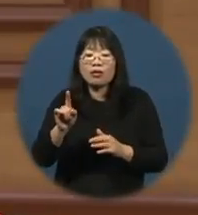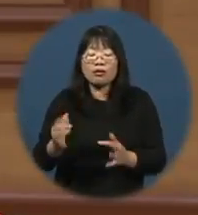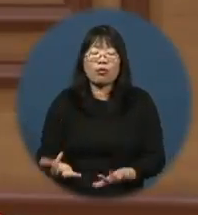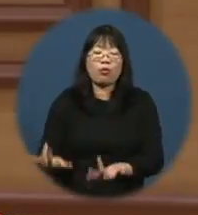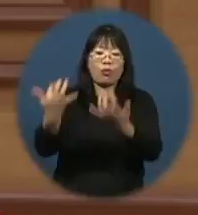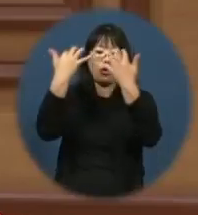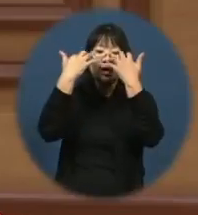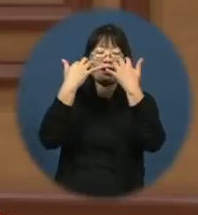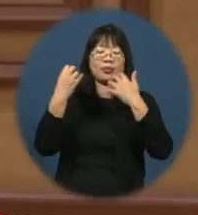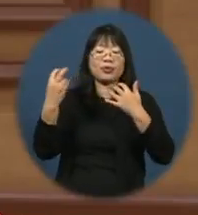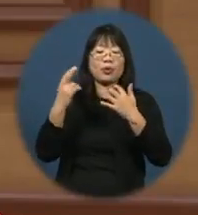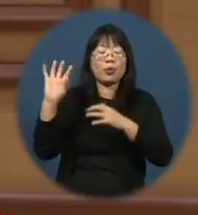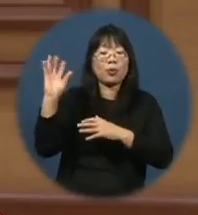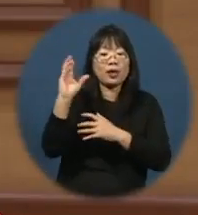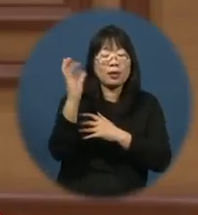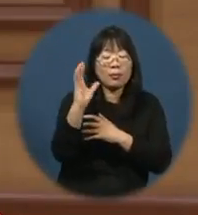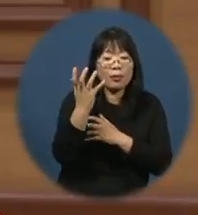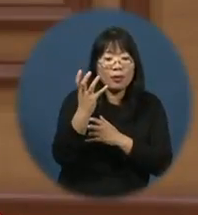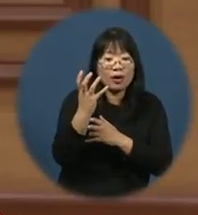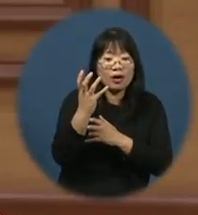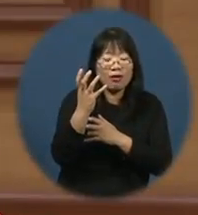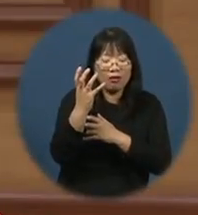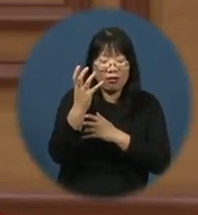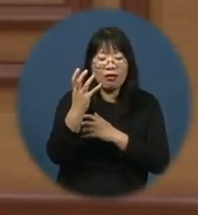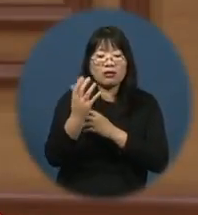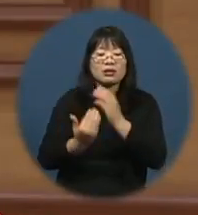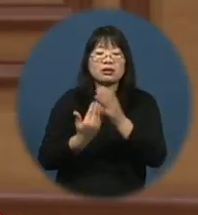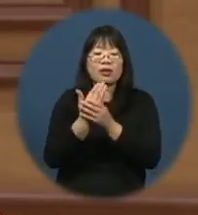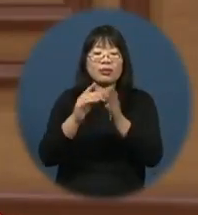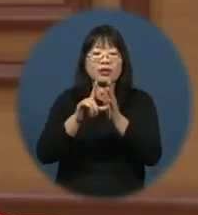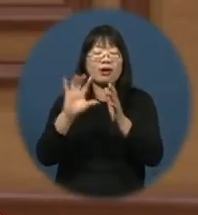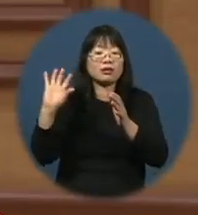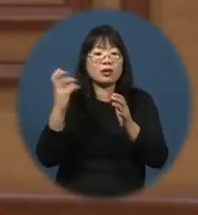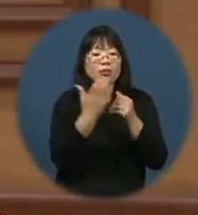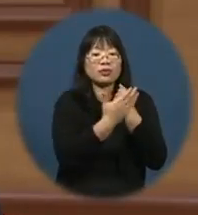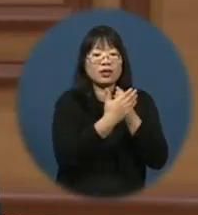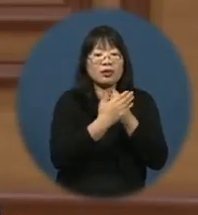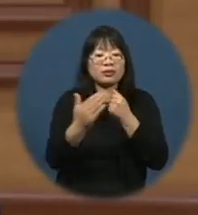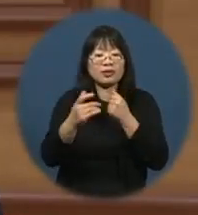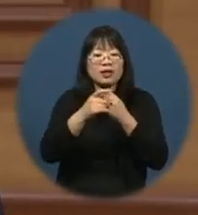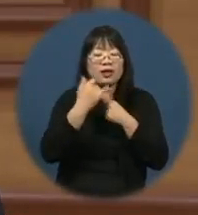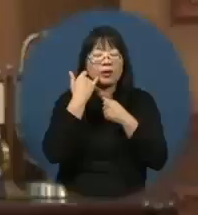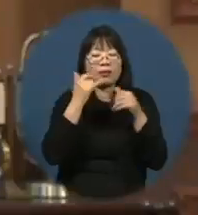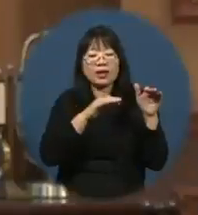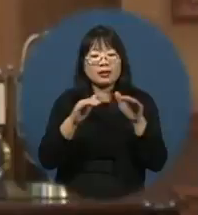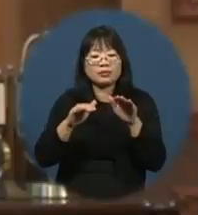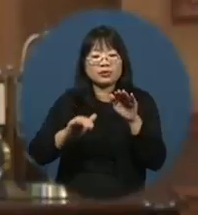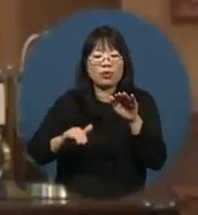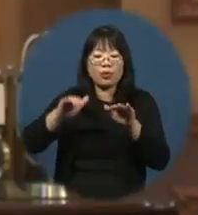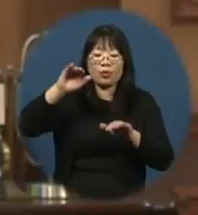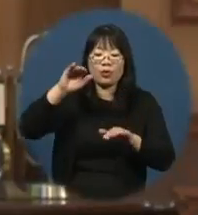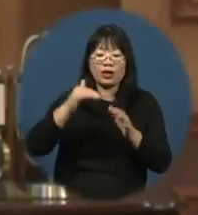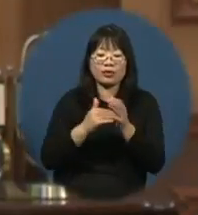해일이나 또는 태풍이 통과했을 때 태풍으로 인한 해수면 상승이기 때문에 그렇죠. 그 효과라는